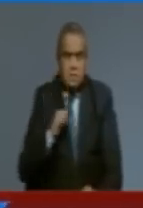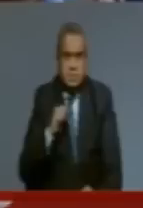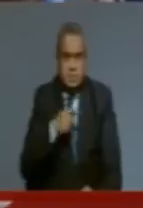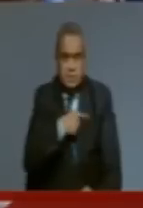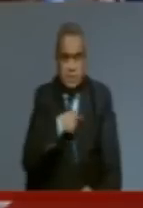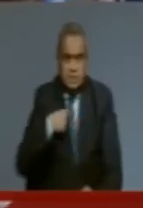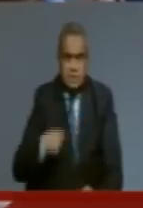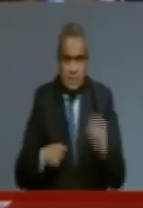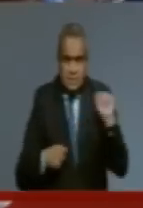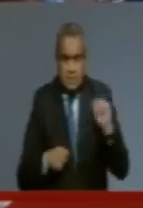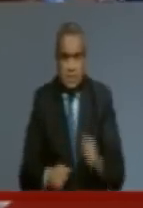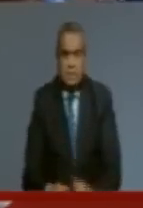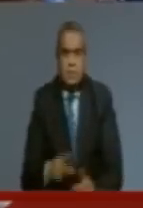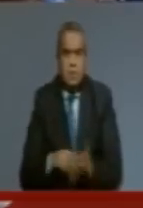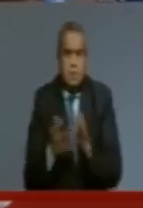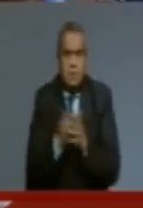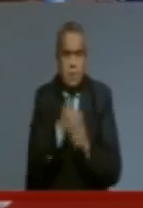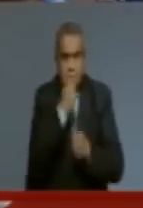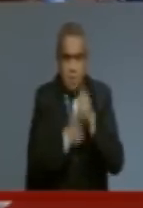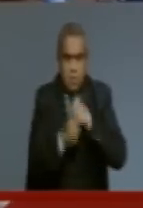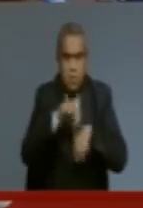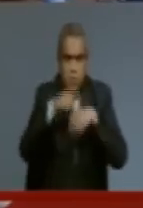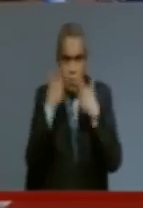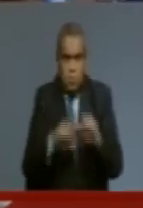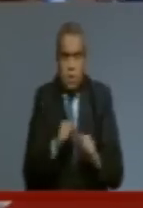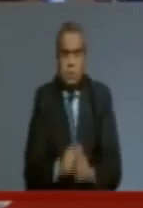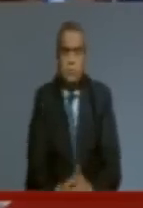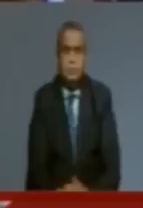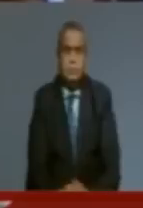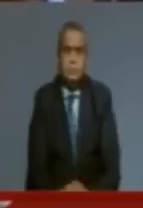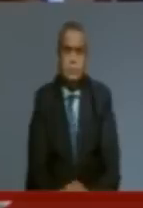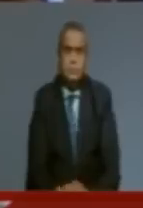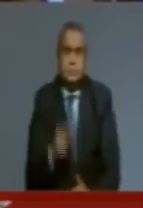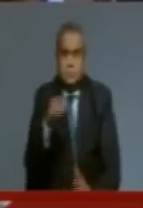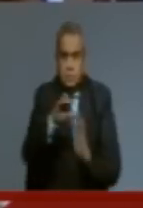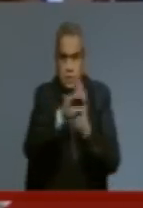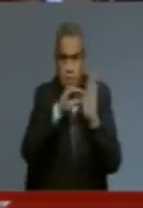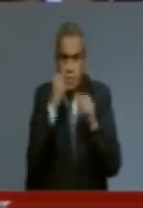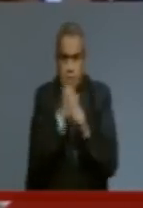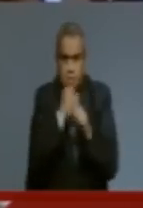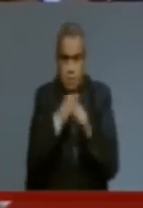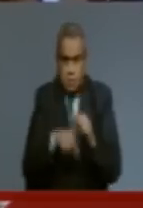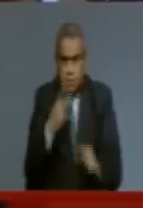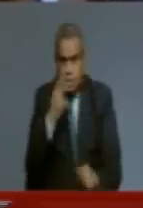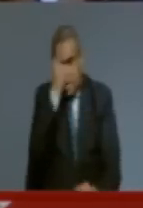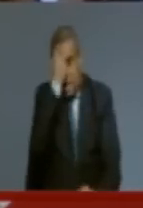تجري بالعملة الوطنية. فإن برنامجنا لسنة